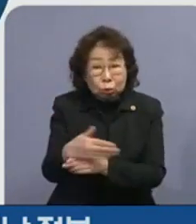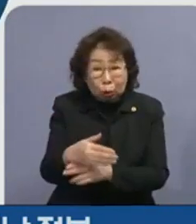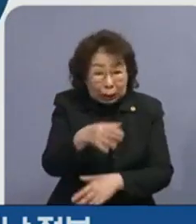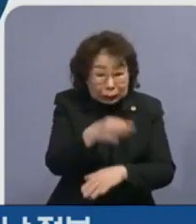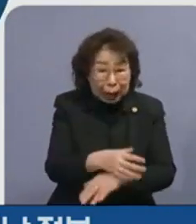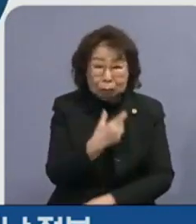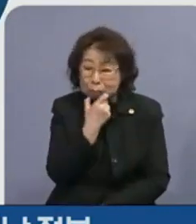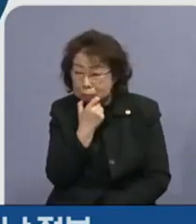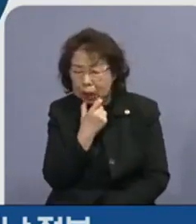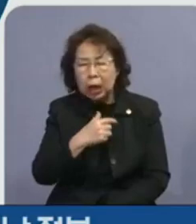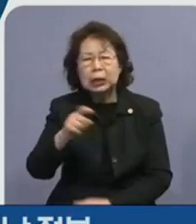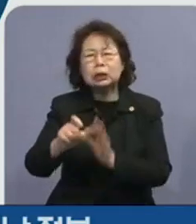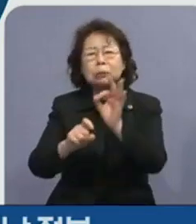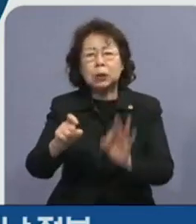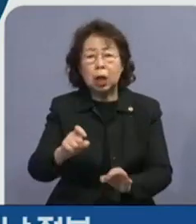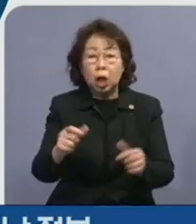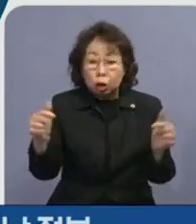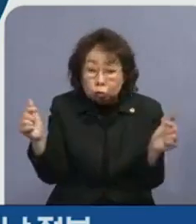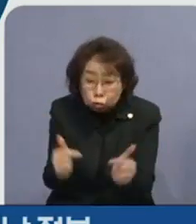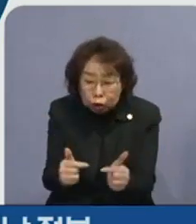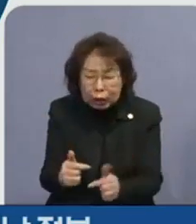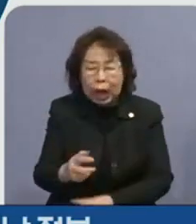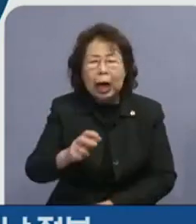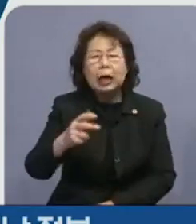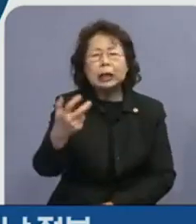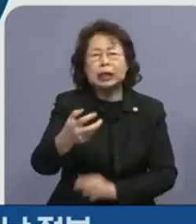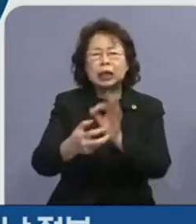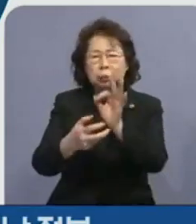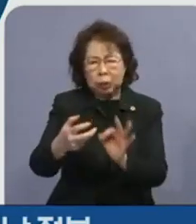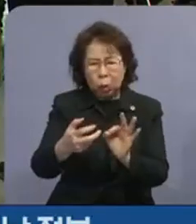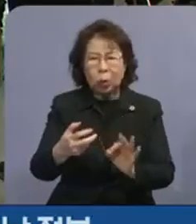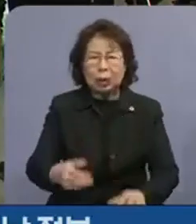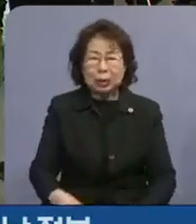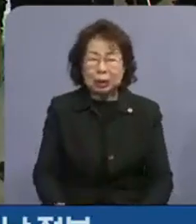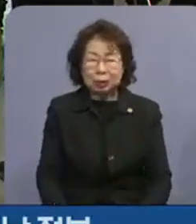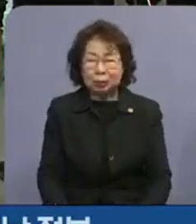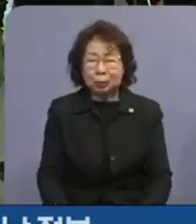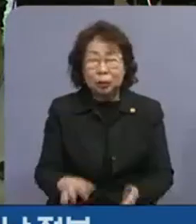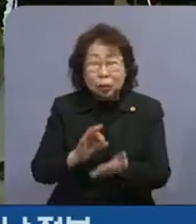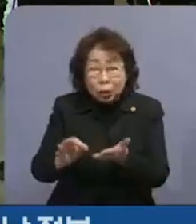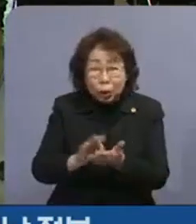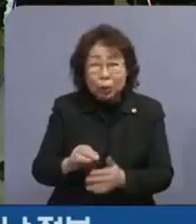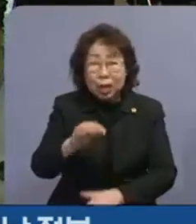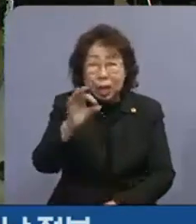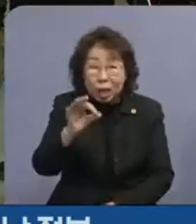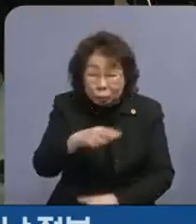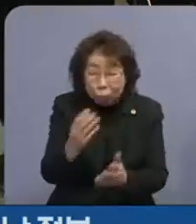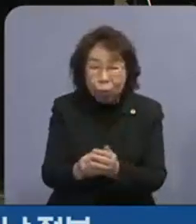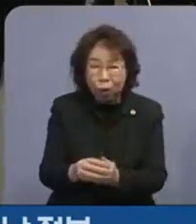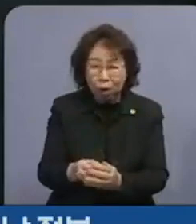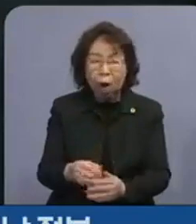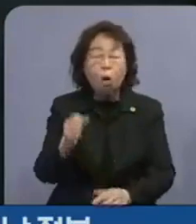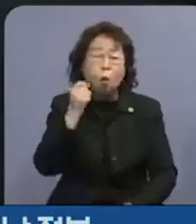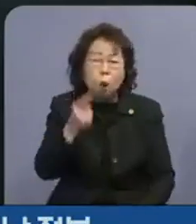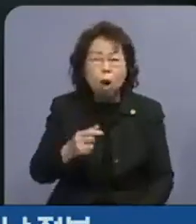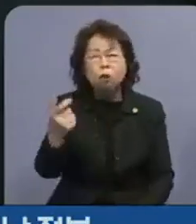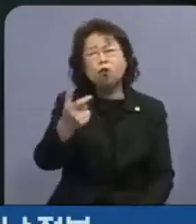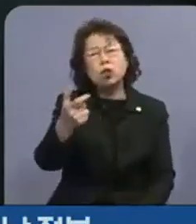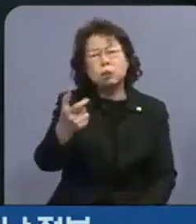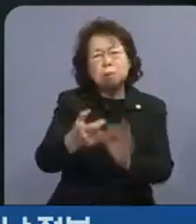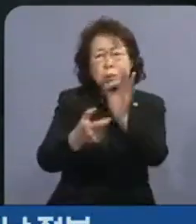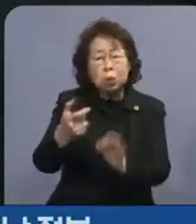사람 10% 줄인다는 사람이 70%에 육박합니다 소비금액 기준으로는 지금보다 월평균